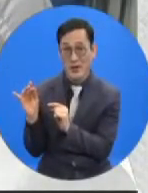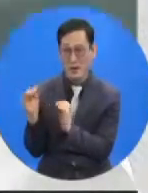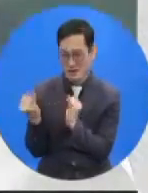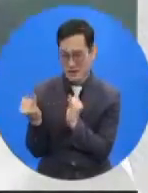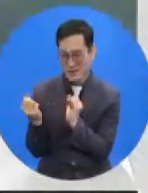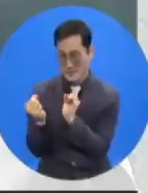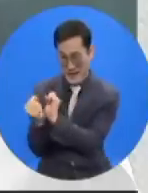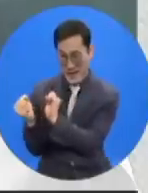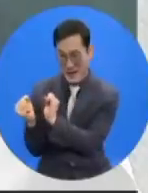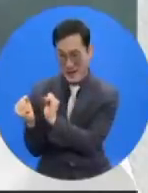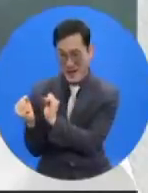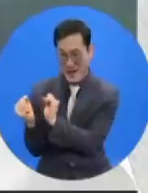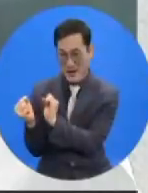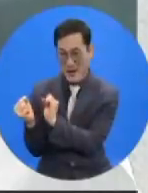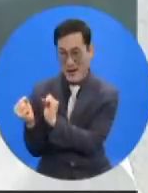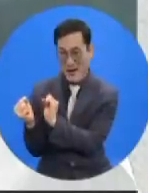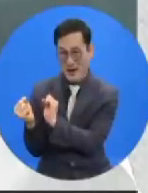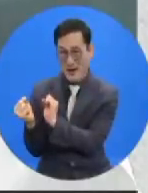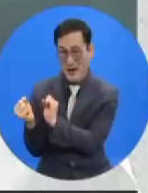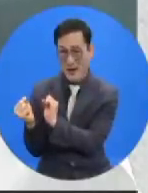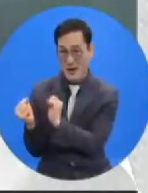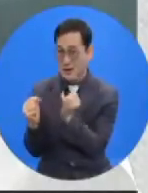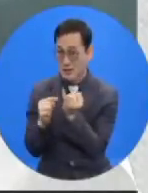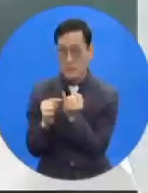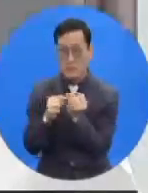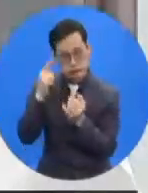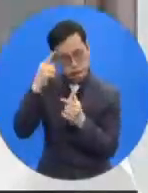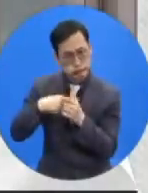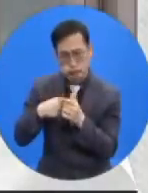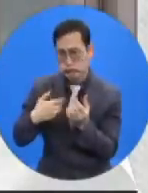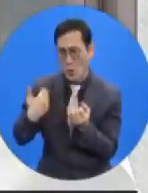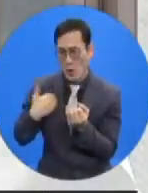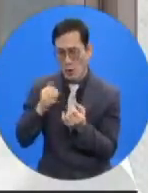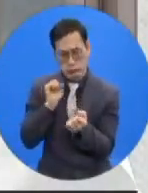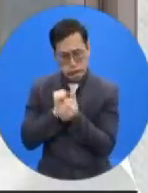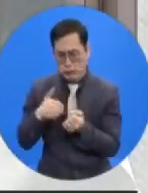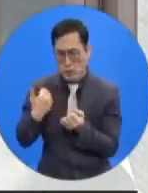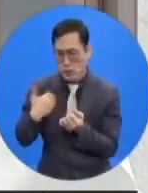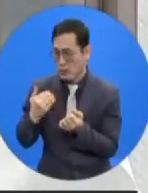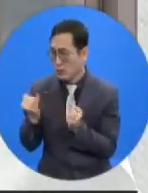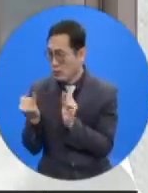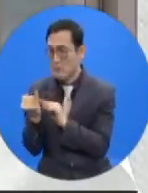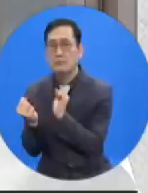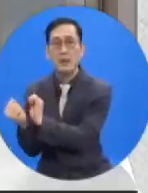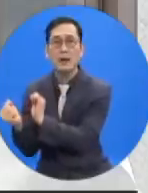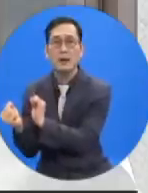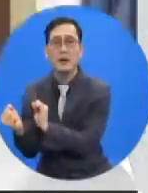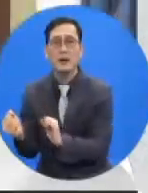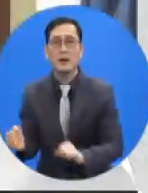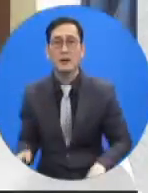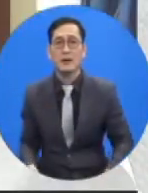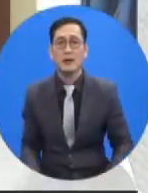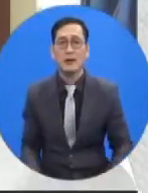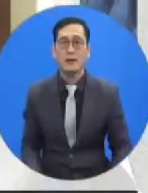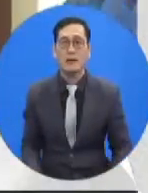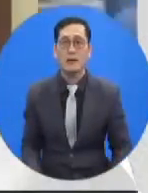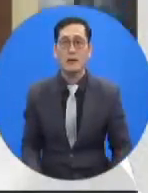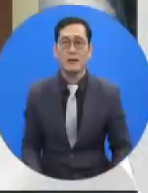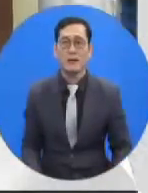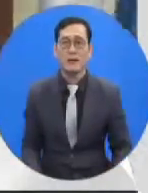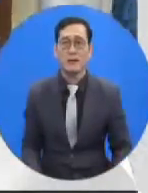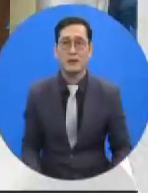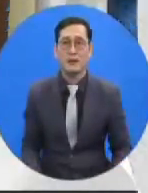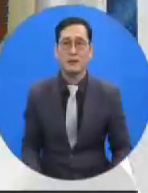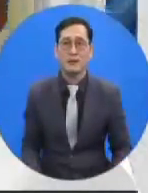가능성이 있다라는 걸 입증된 상황이고요. 그리고 실제로 전파가 이루어졌다라고 그러면 확진 시까지 한 일주일 정도의